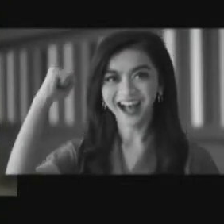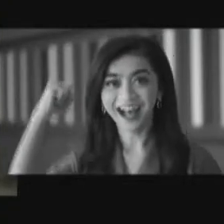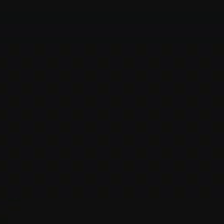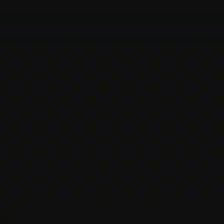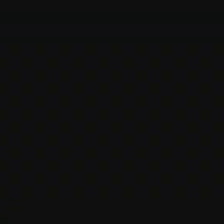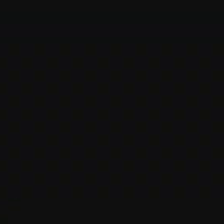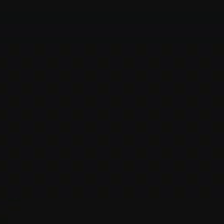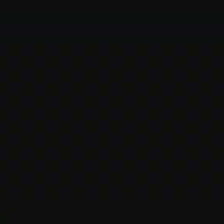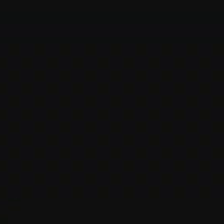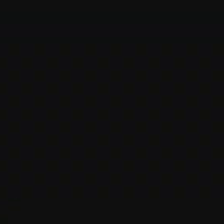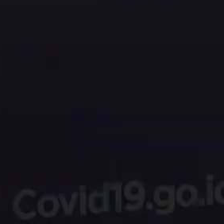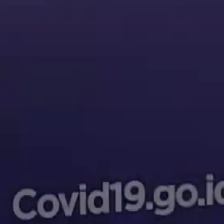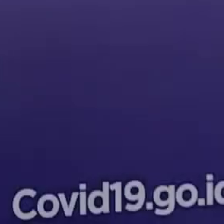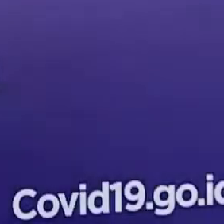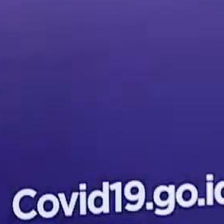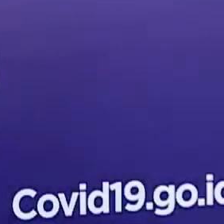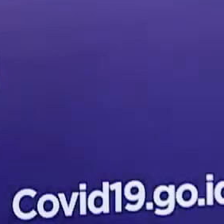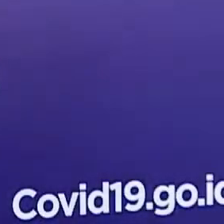halo